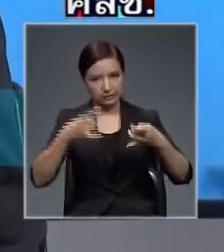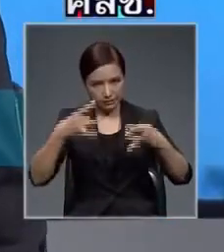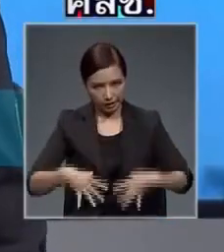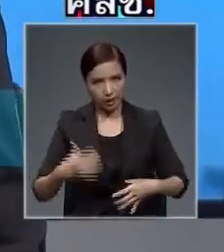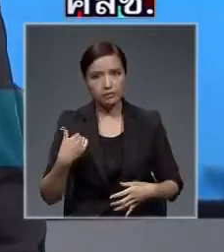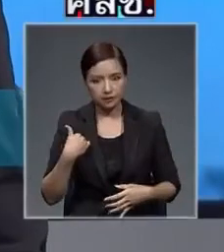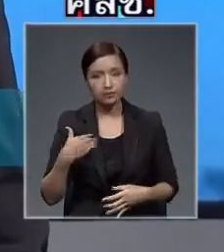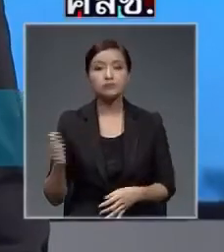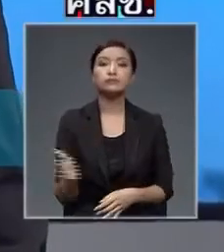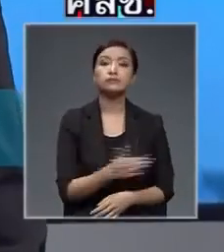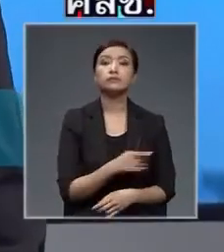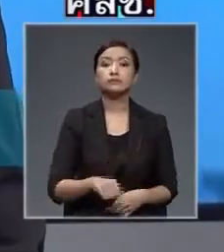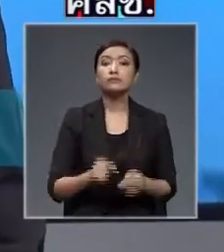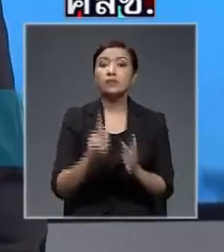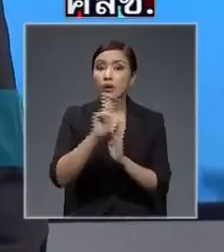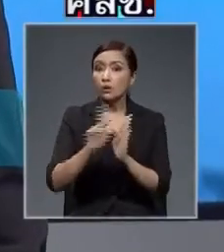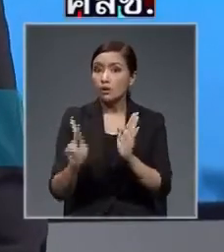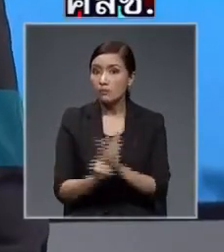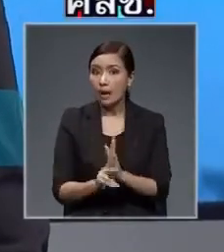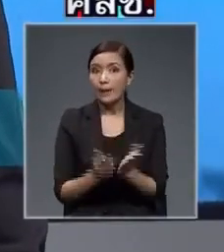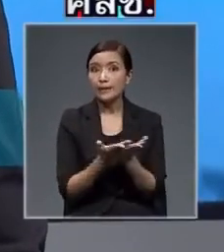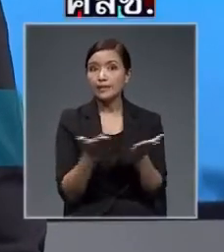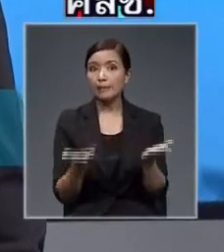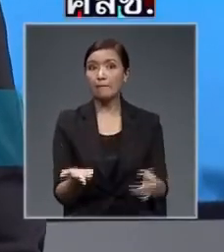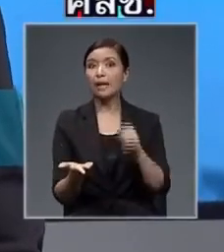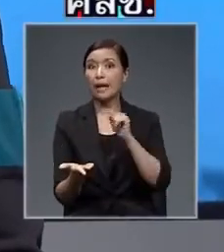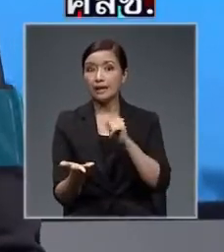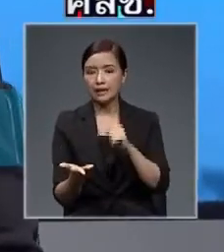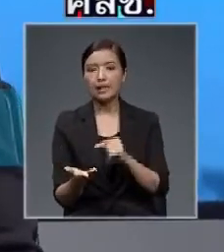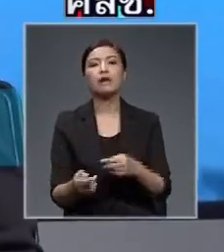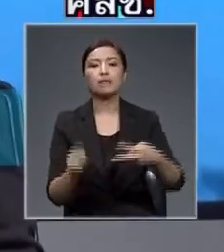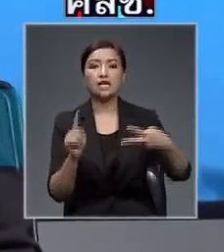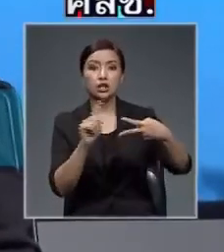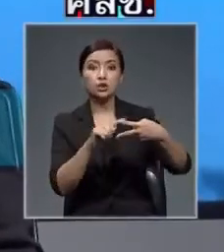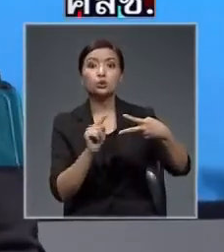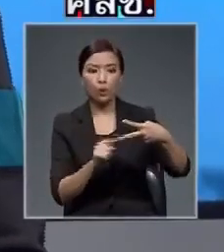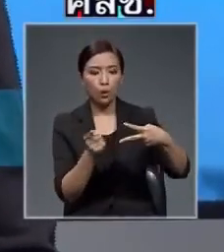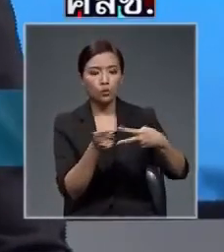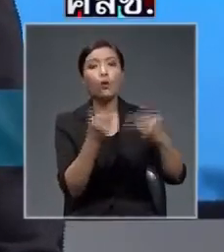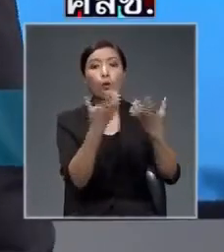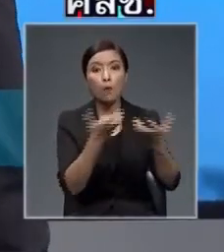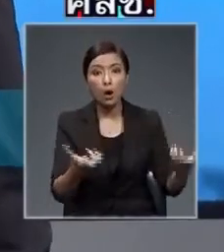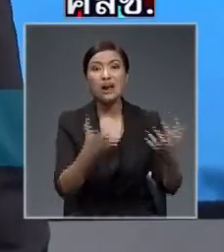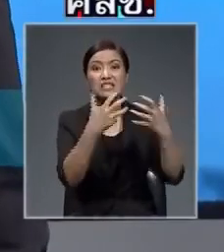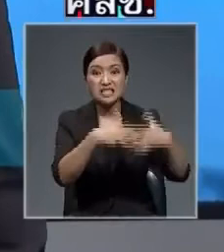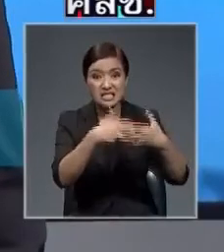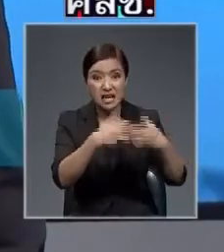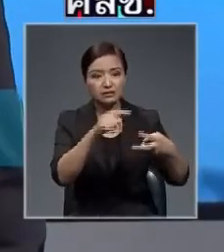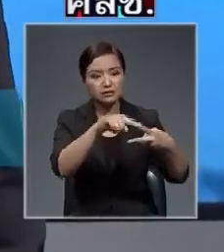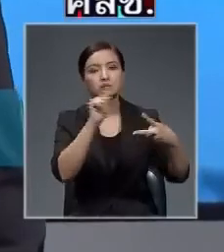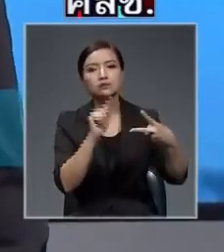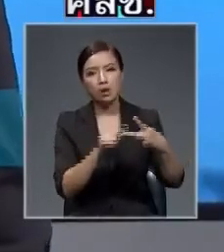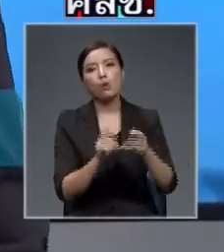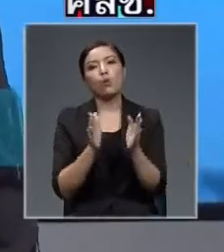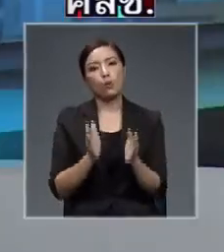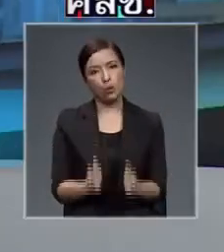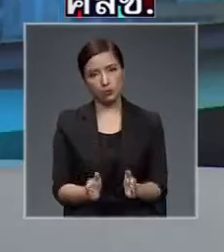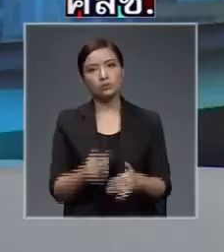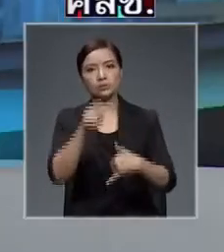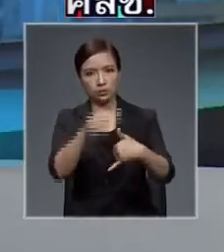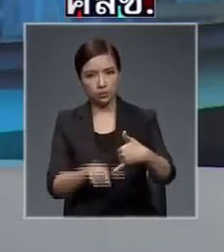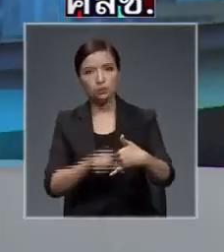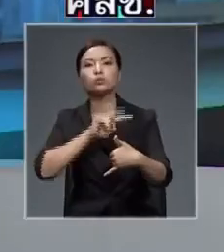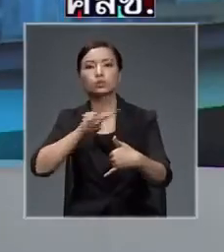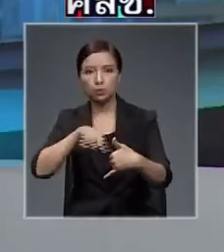คะเมื่อสักครู่บอกว่ากฎหมายฉบับนี้เขียนครอบคลุมถึงเรื่องของเครื่องมือ ค่ะ แต่ในขณะเดียวกันก็ครอบคลุมถึงเรื่องของคนด้วย ค่ะ